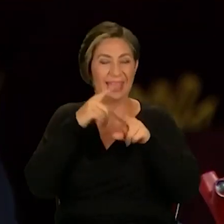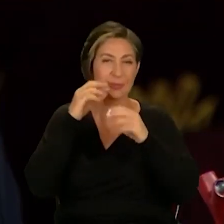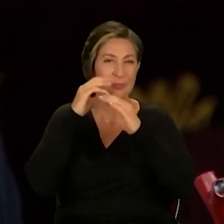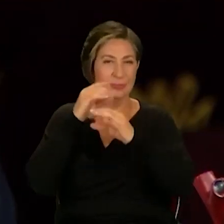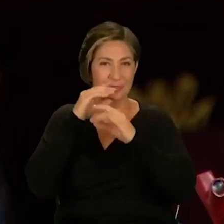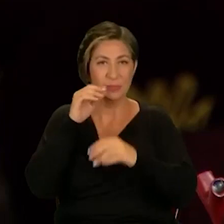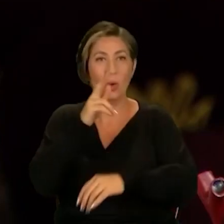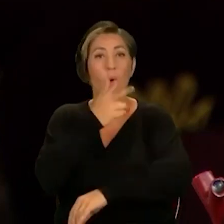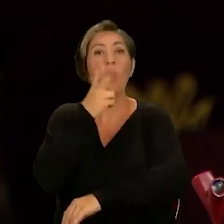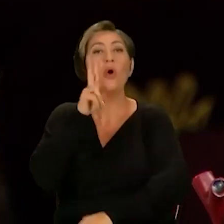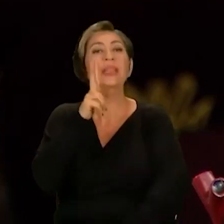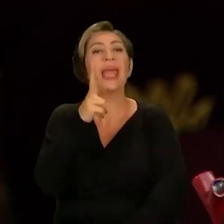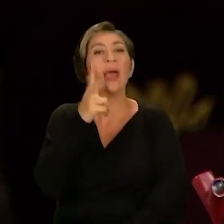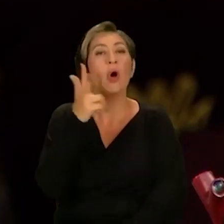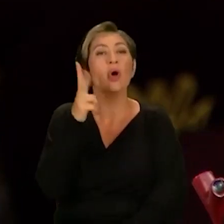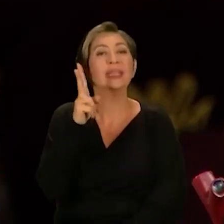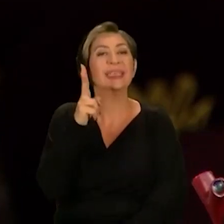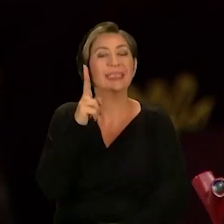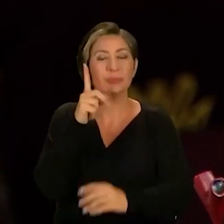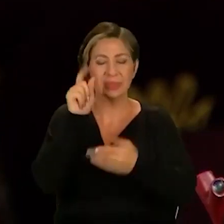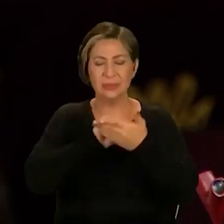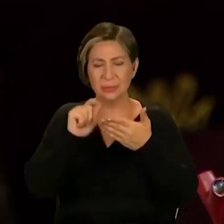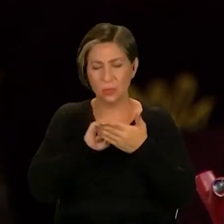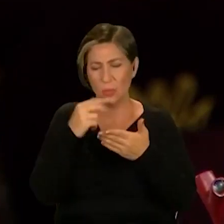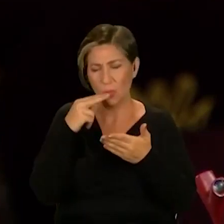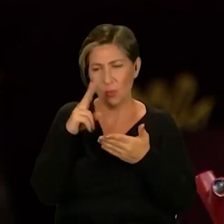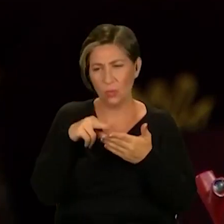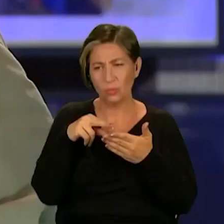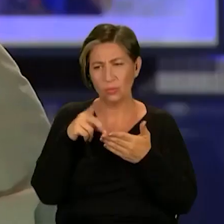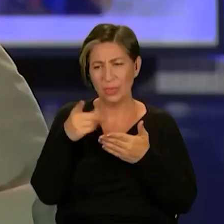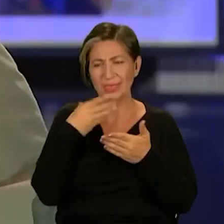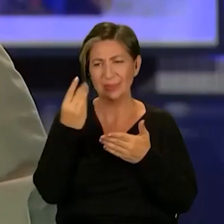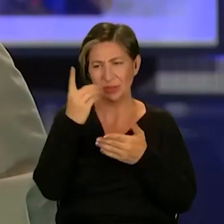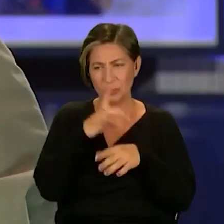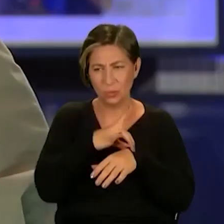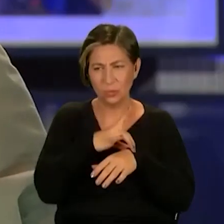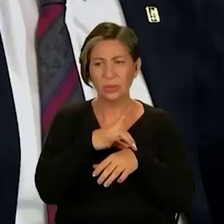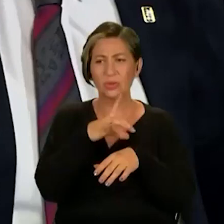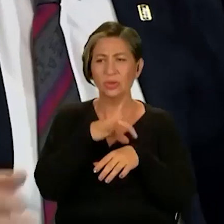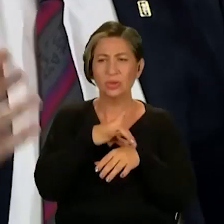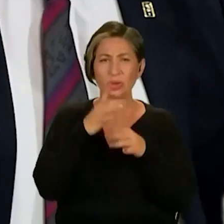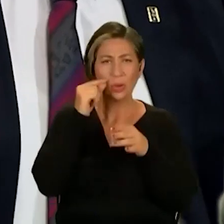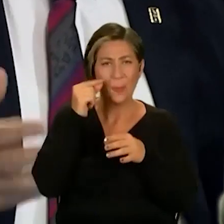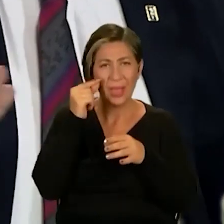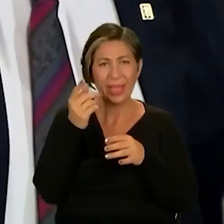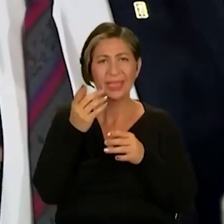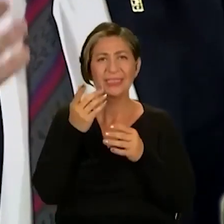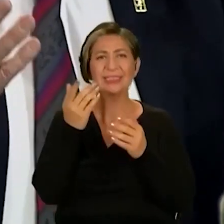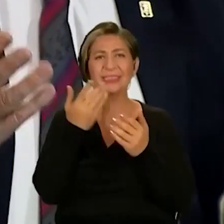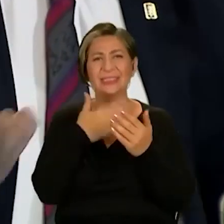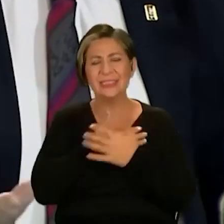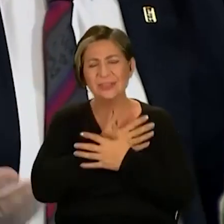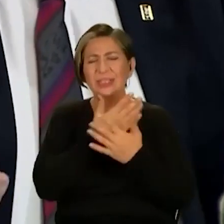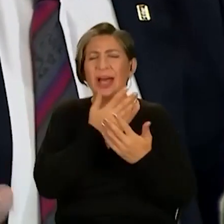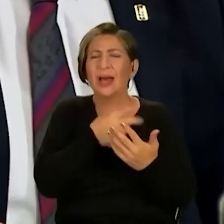2. sınıftaydım. Çoban Yıldızı diye bir roman okudum Kroni'nin. Orada bir genç doktor, genç doktorun, doktor bey, sevişiyorlar,